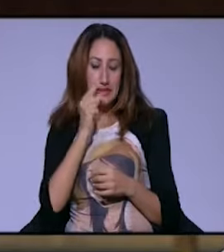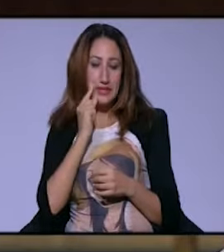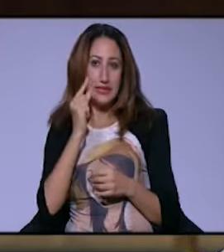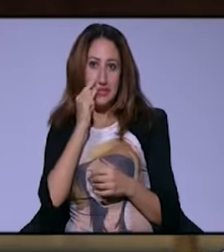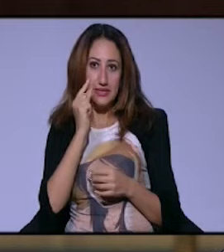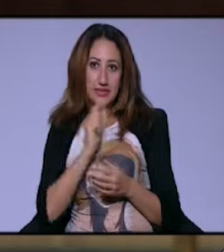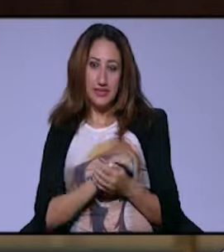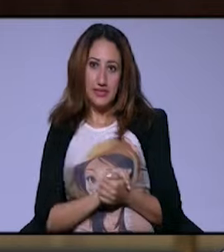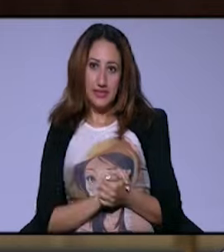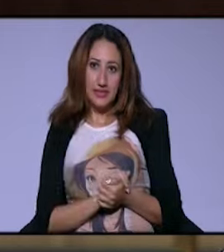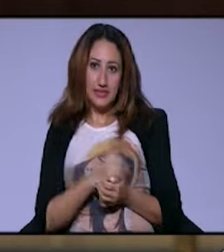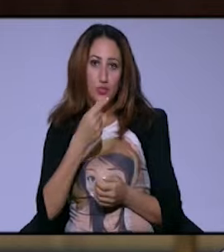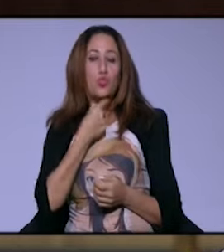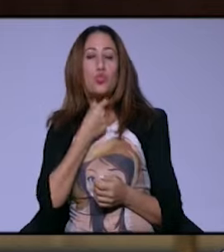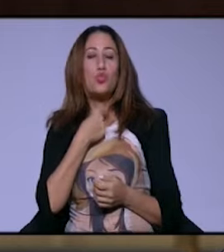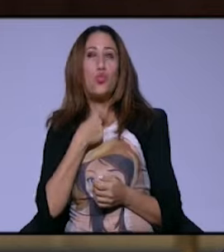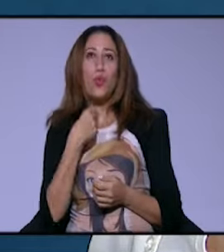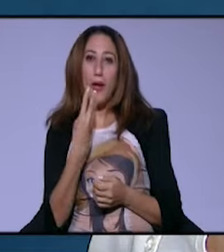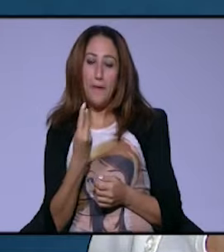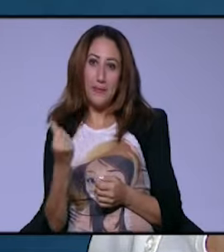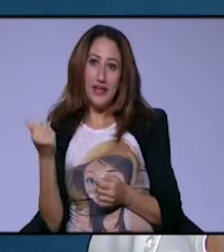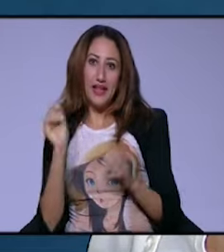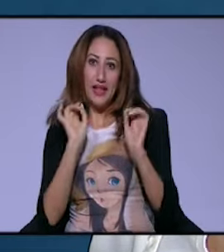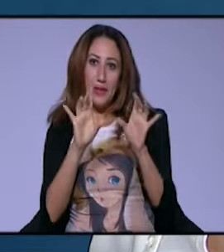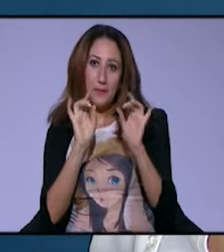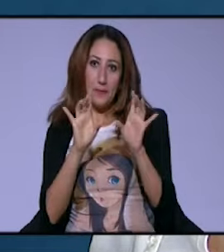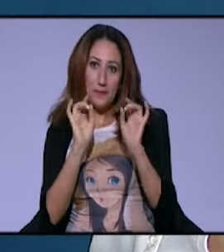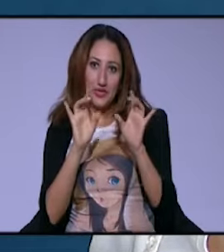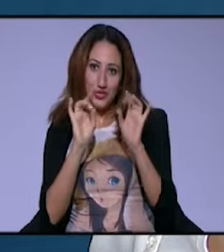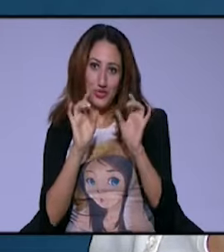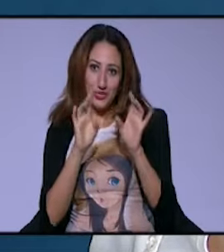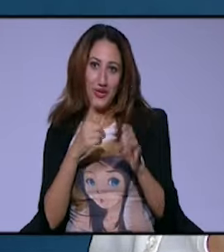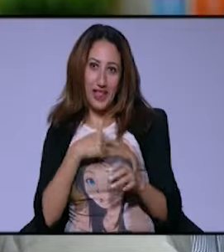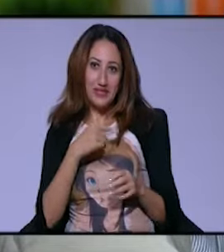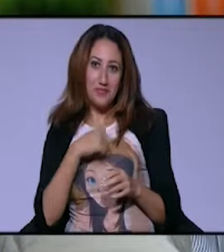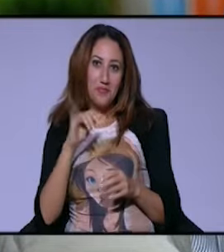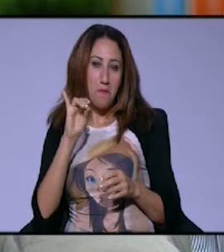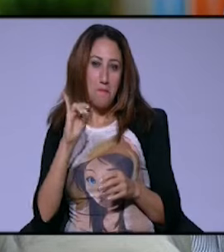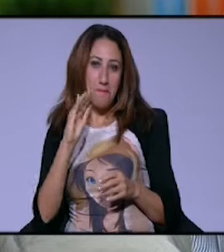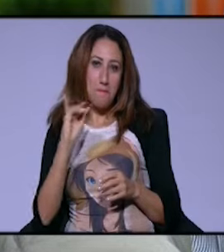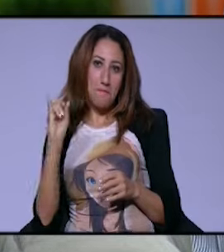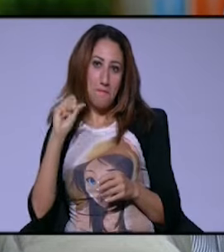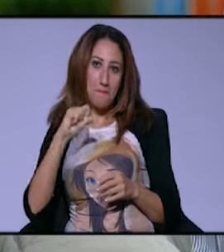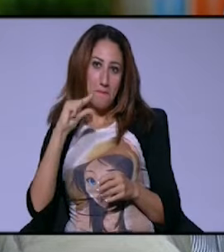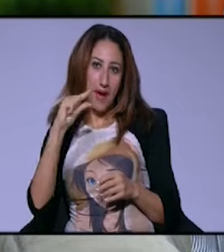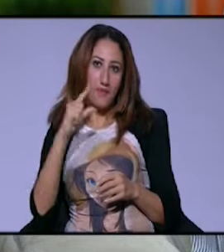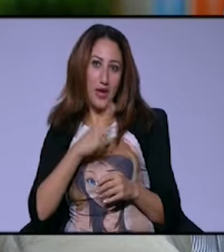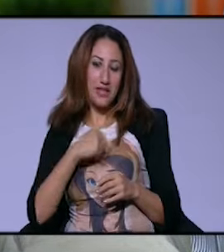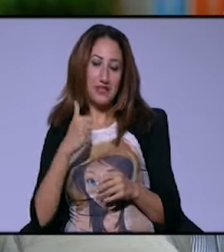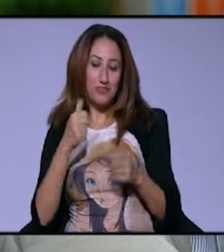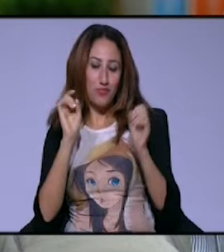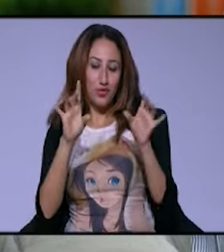بمحمود. أيوه. محمود صوته جميل قوي. بسم الله ما شاء الله. قلت أسمعك. كفاية إن اسمه محمود. الله يسعدك. والله بسم الله ما شاء